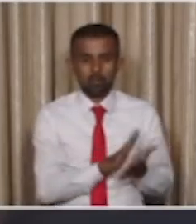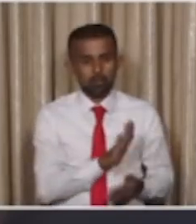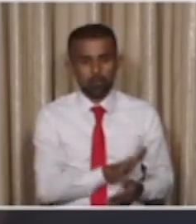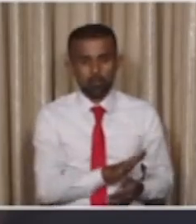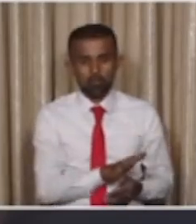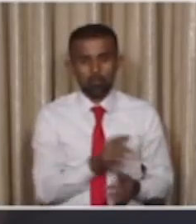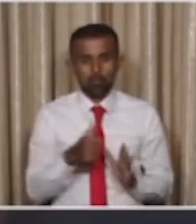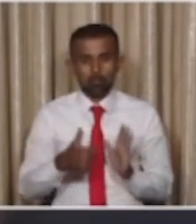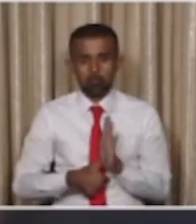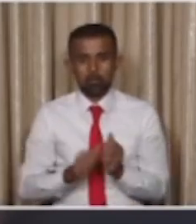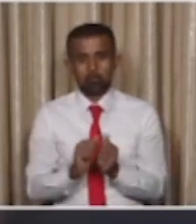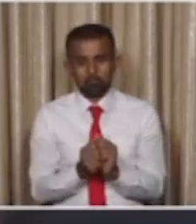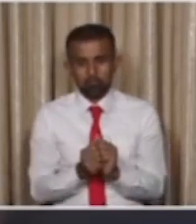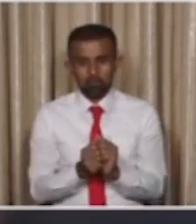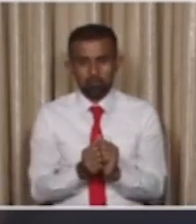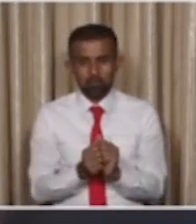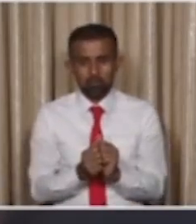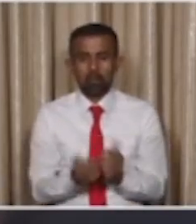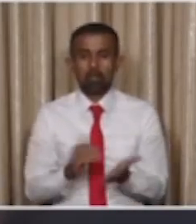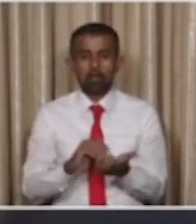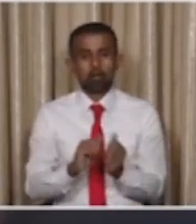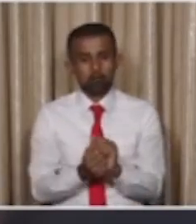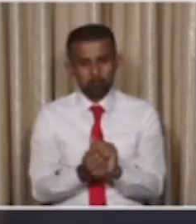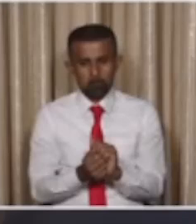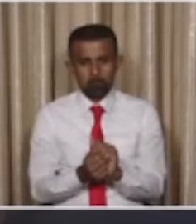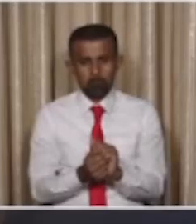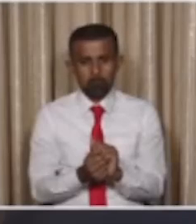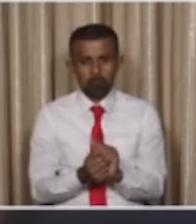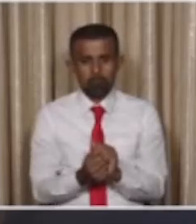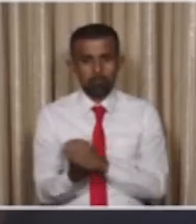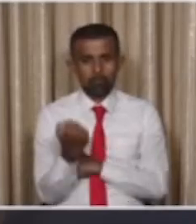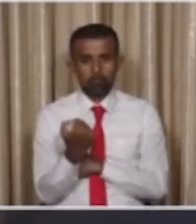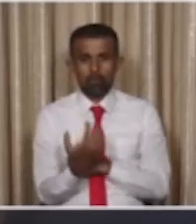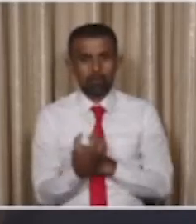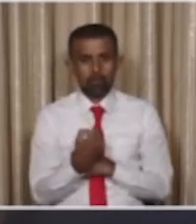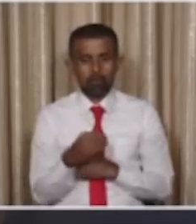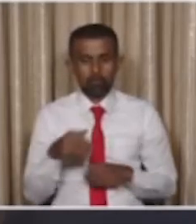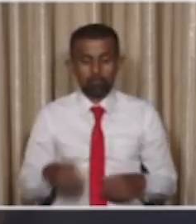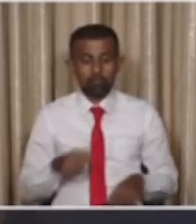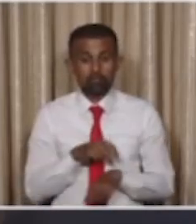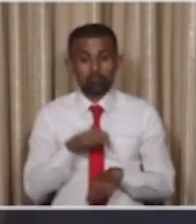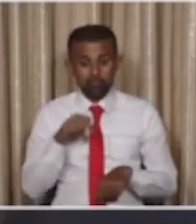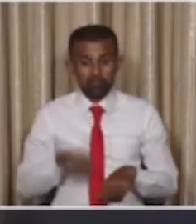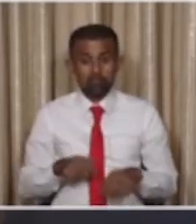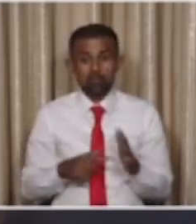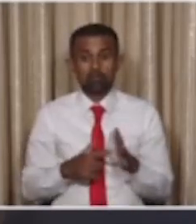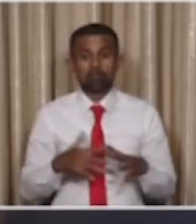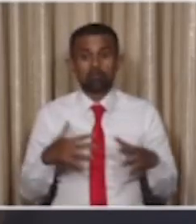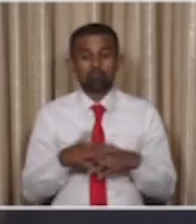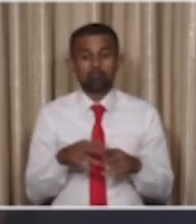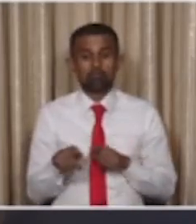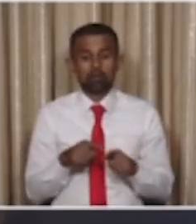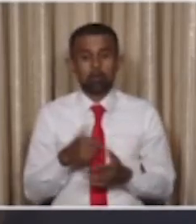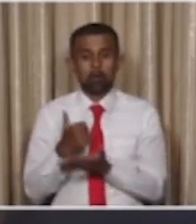අර පනත වෙනස් කරනවා නම් ඒක වෙනස් කරලා ඒ අවශ්‍ය බලය ලබා ගන්න. නමුත් දැන් තියෙන නීතියට අනුව මහ